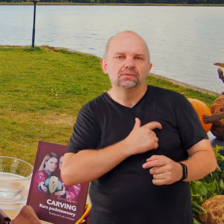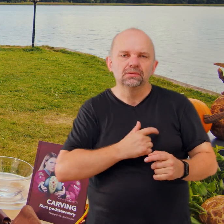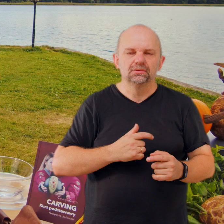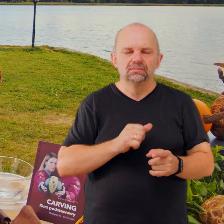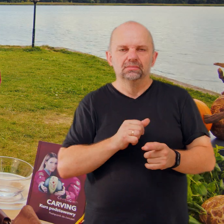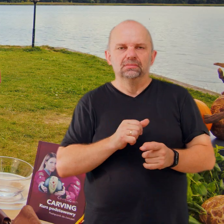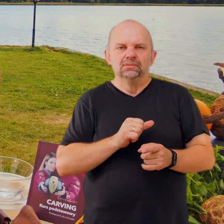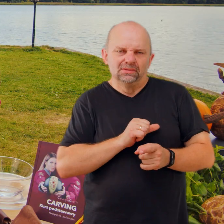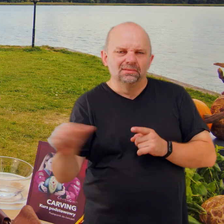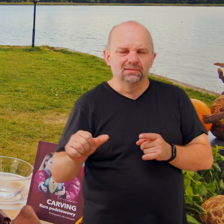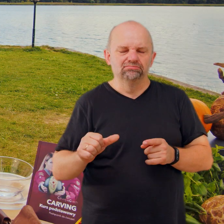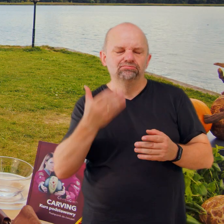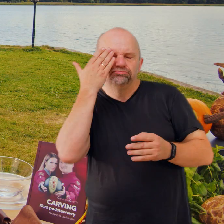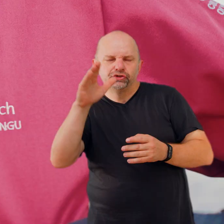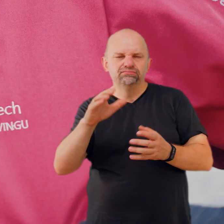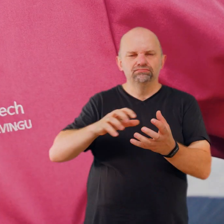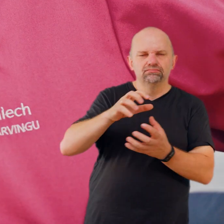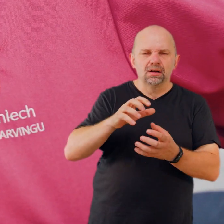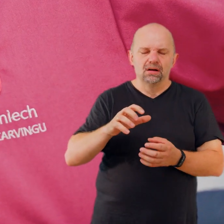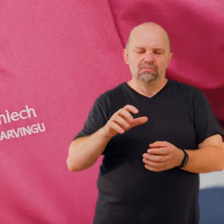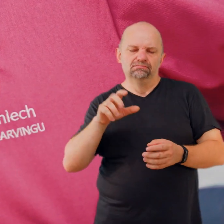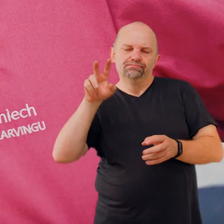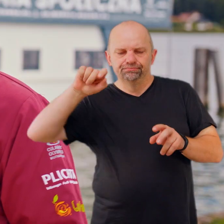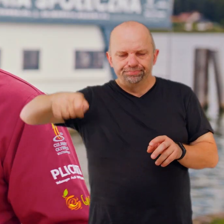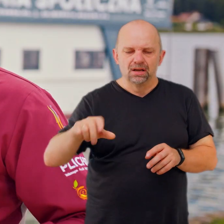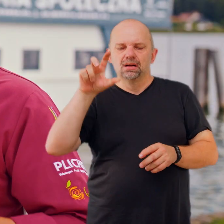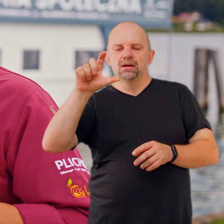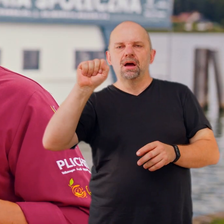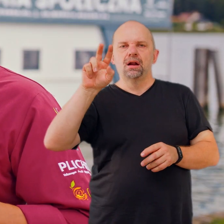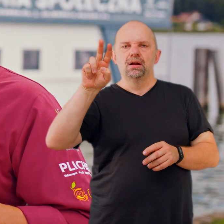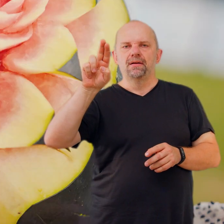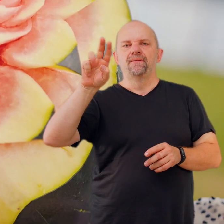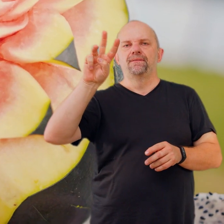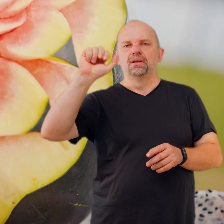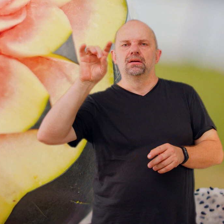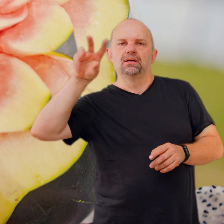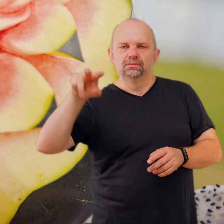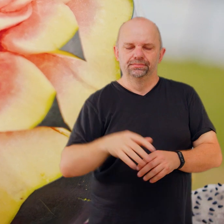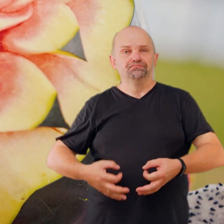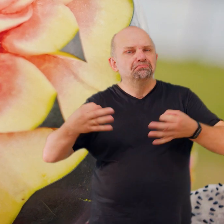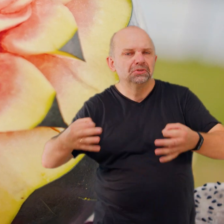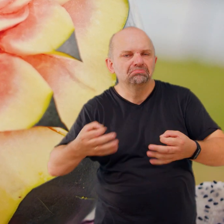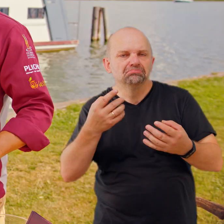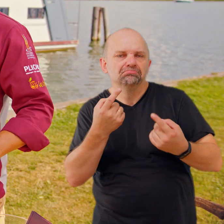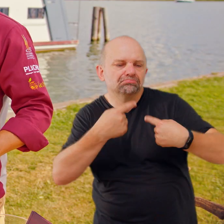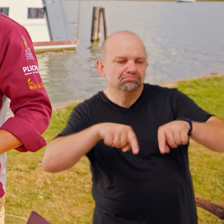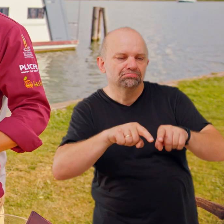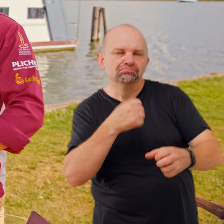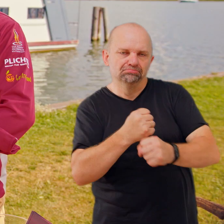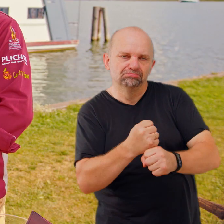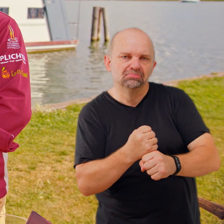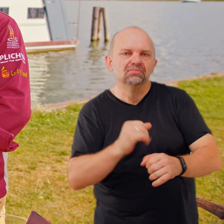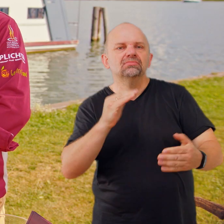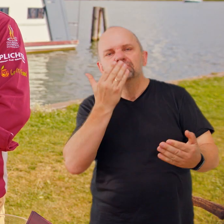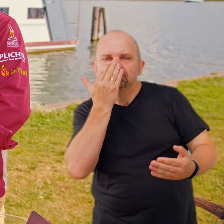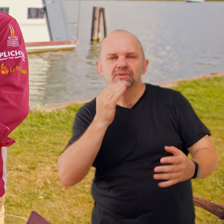Witam serdecznie, nazywam się Grzegorz Gniech, jestem mistrzem świata w carvingu. W dzisiejszym filmie pokażę Wam, jak wykonać rzeźbę na arbuzie. Sztuka carvingu to jest jak sztuka pisania. Każdy ma